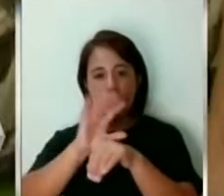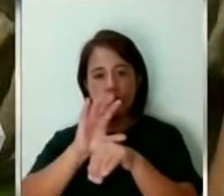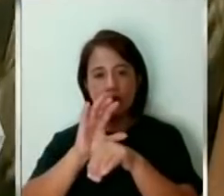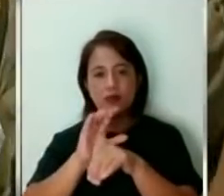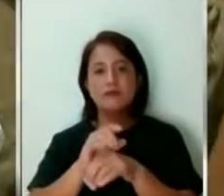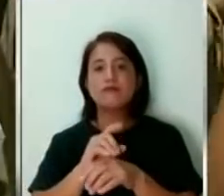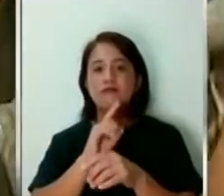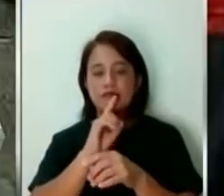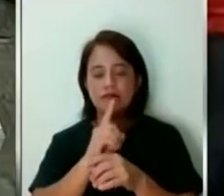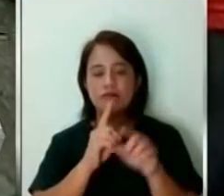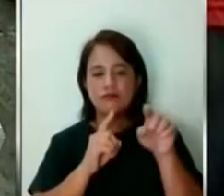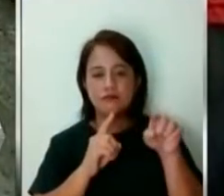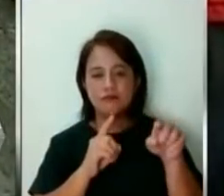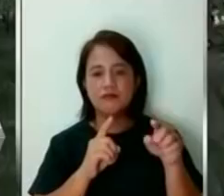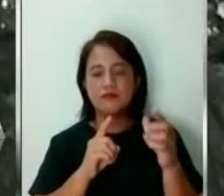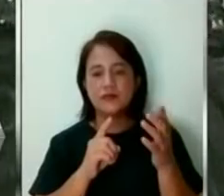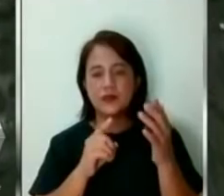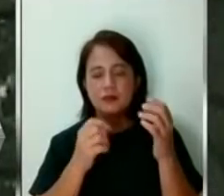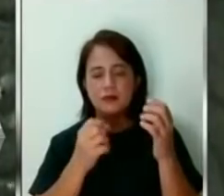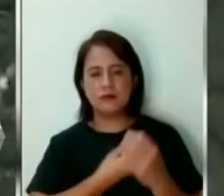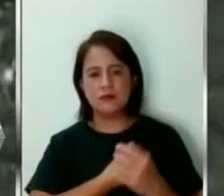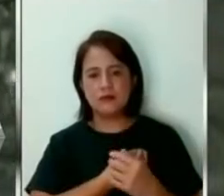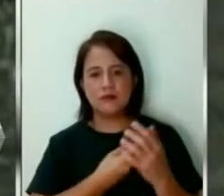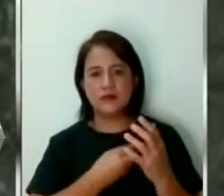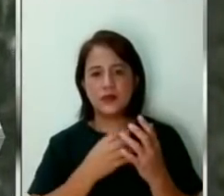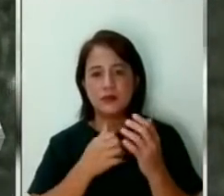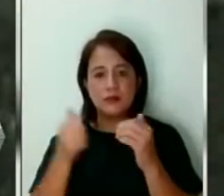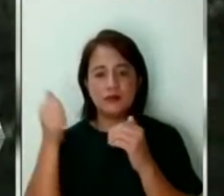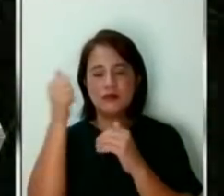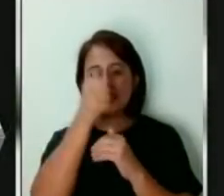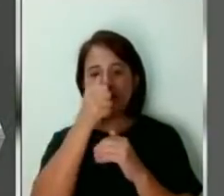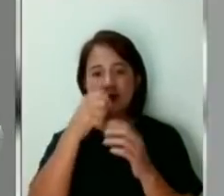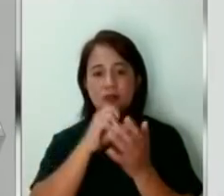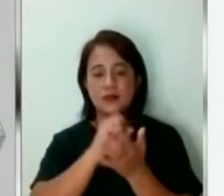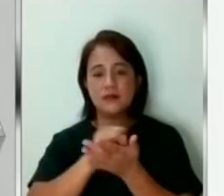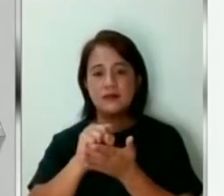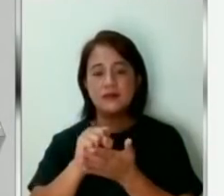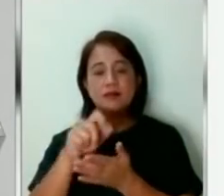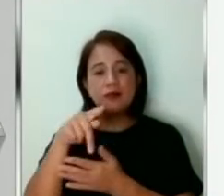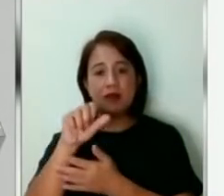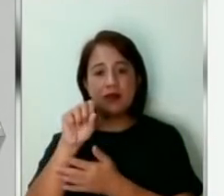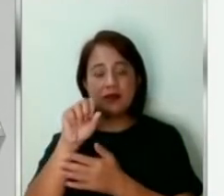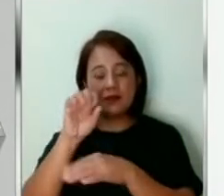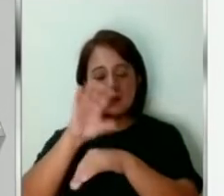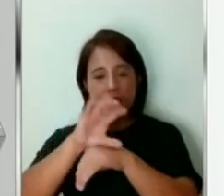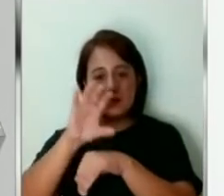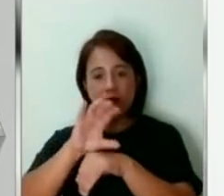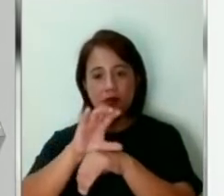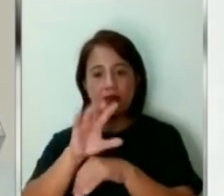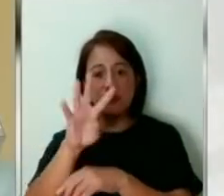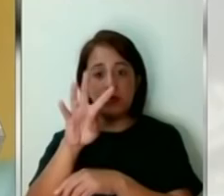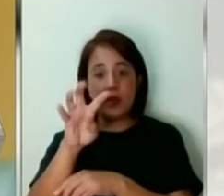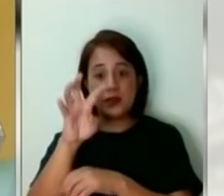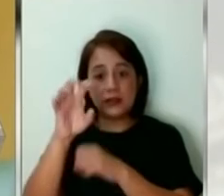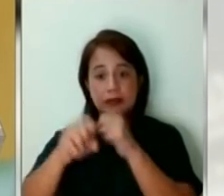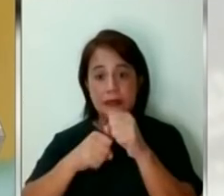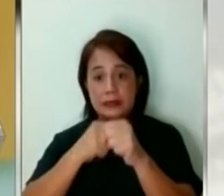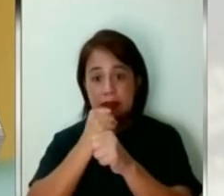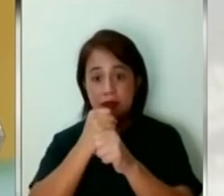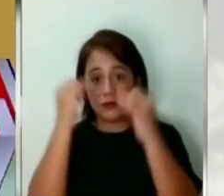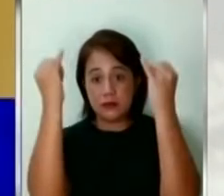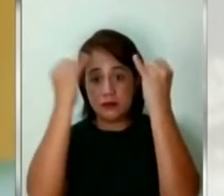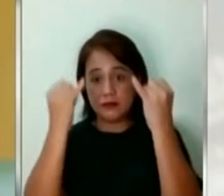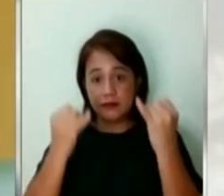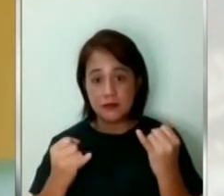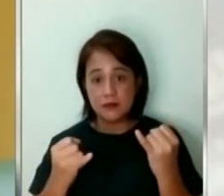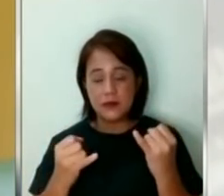ng pamunuan ng Santo Niño Parish sa Pandacan, Maynila. Ang 400 taong imahe ng Santo Niño de Pandacan kasama